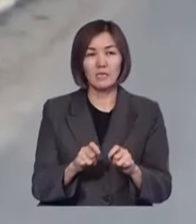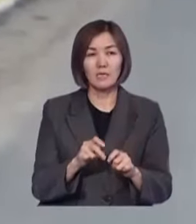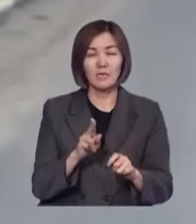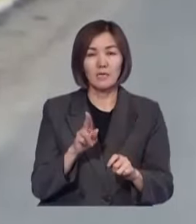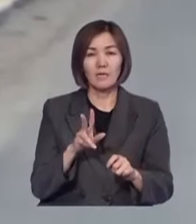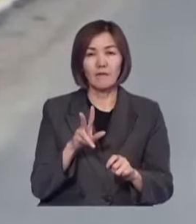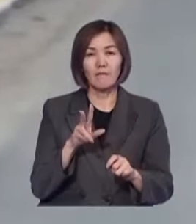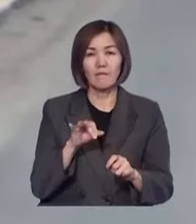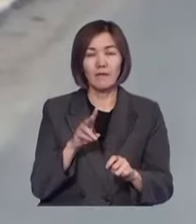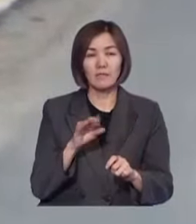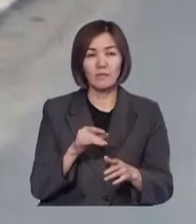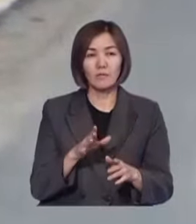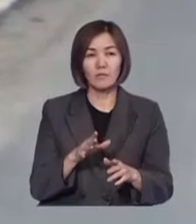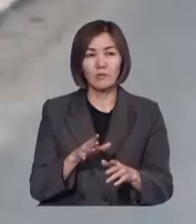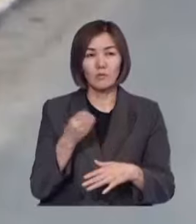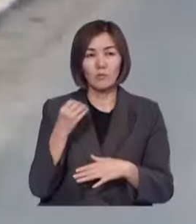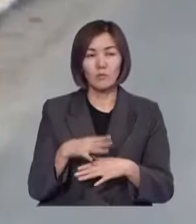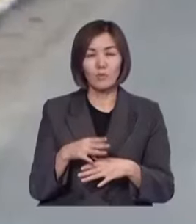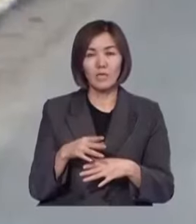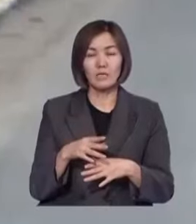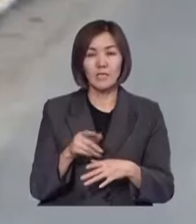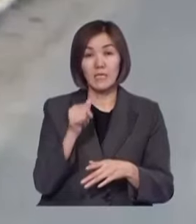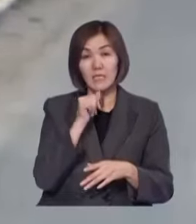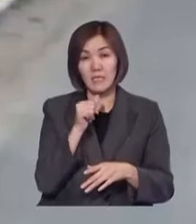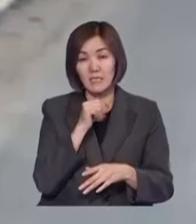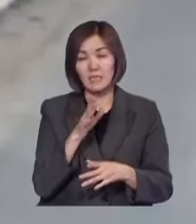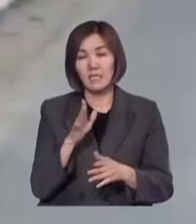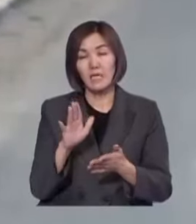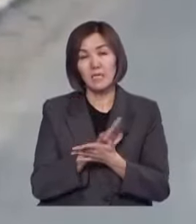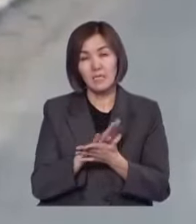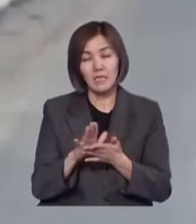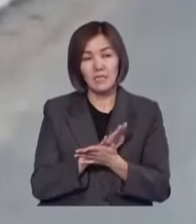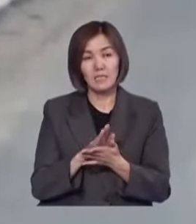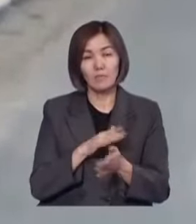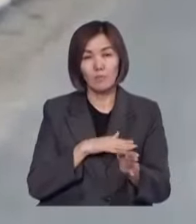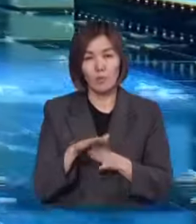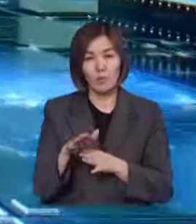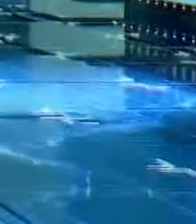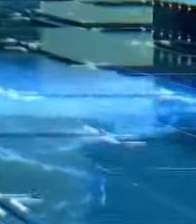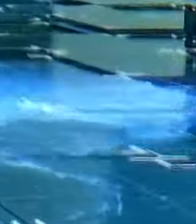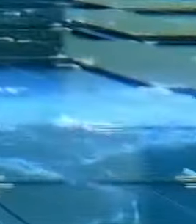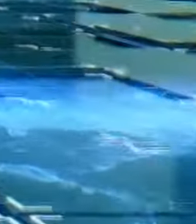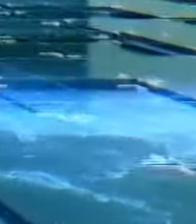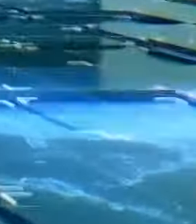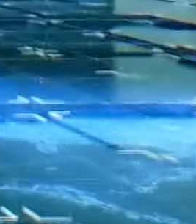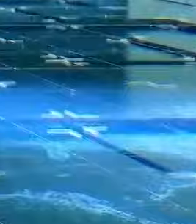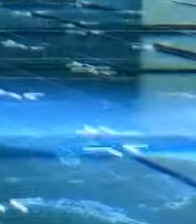тесті, біздің фтизиопульмонология орталығында жасалады, тегін толығымен.